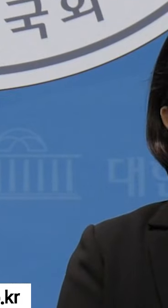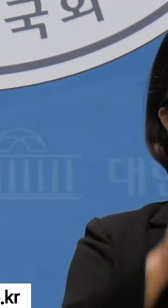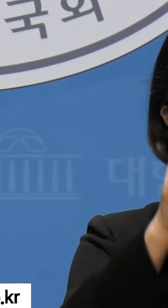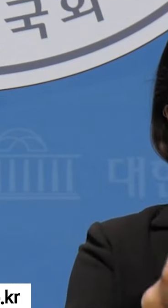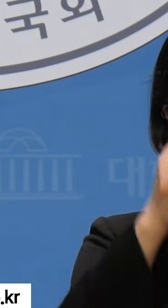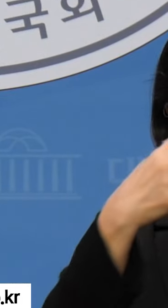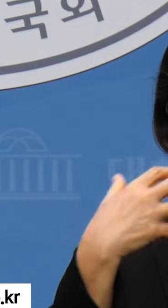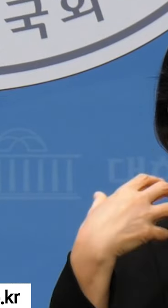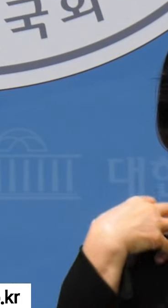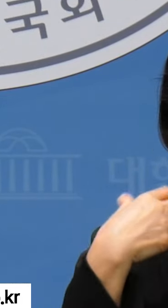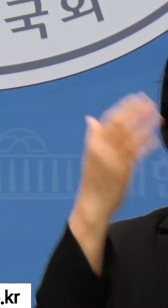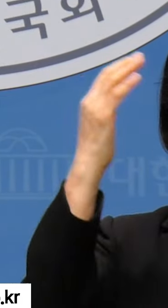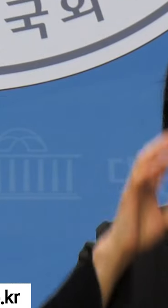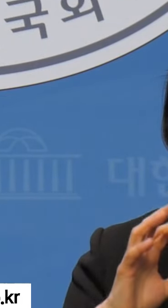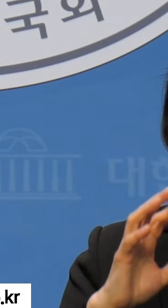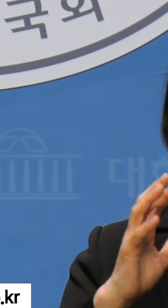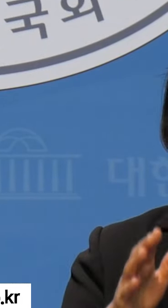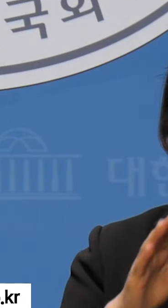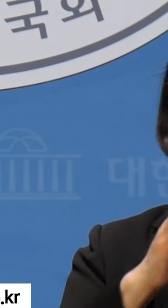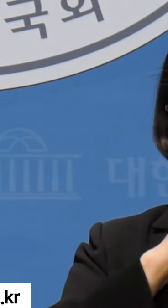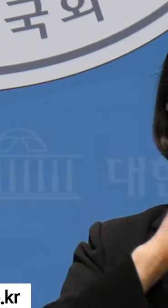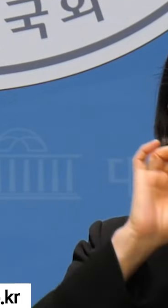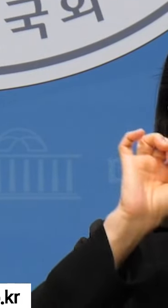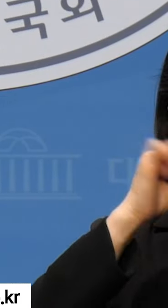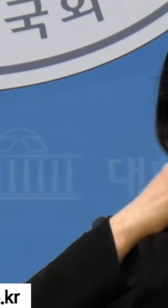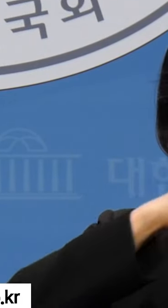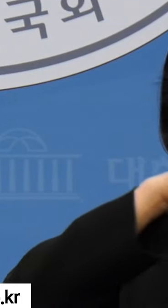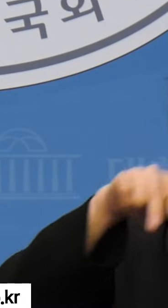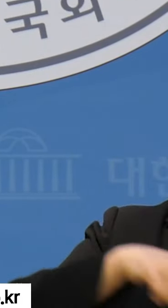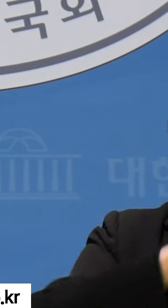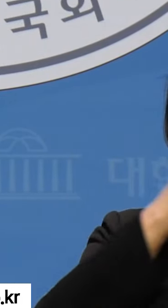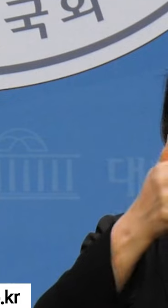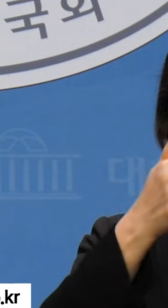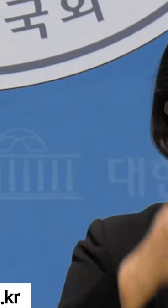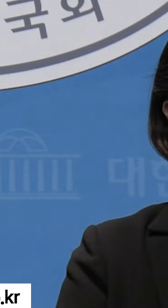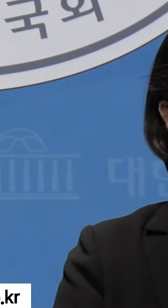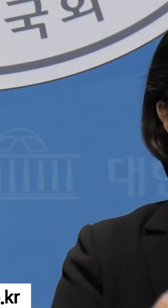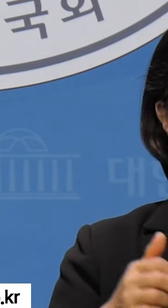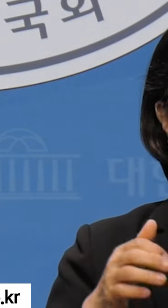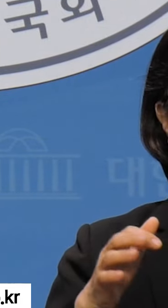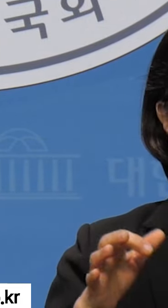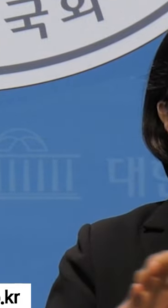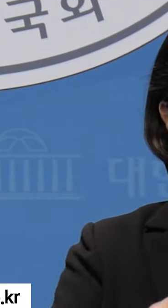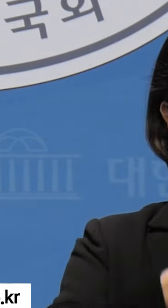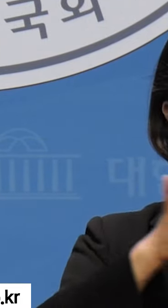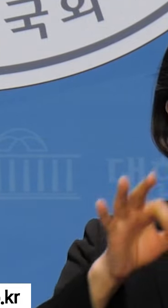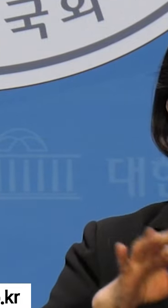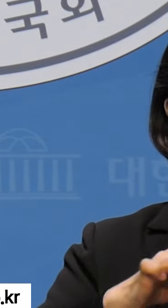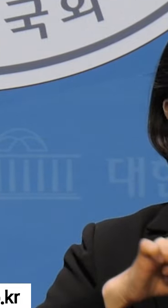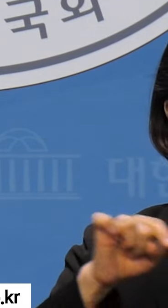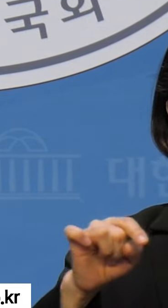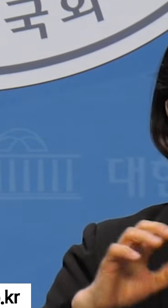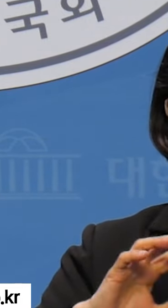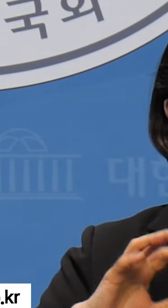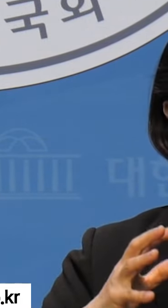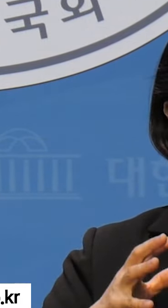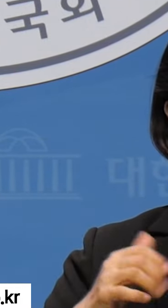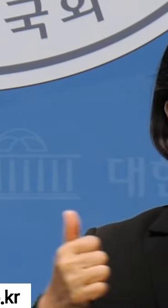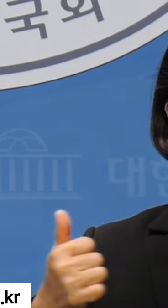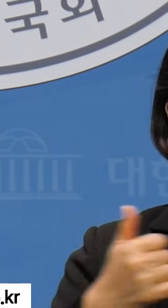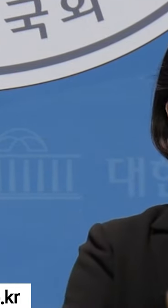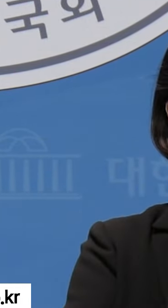윤석열 정권은 대한민국을 총체적 난국에 빠뜨렸습니다. 경제, 정치, 외교, 인사 모두